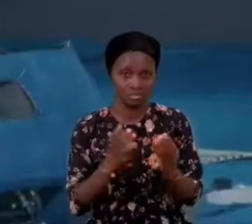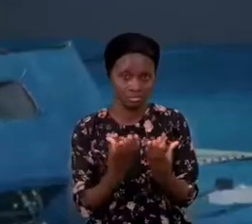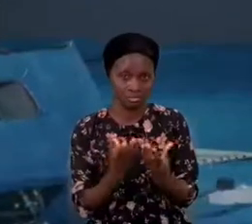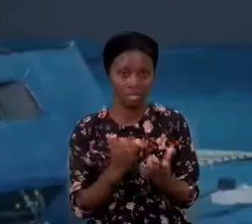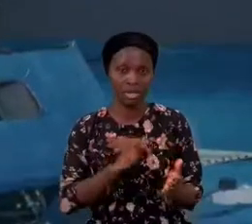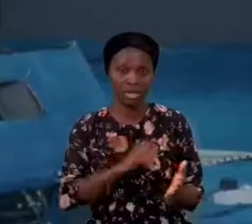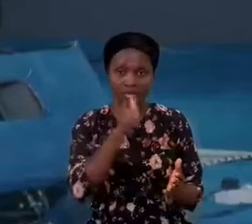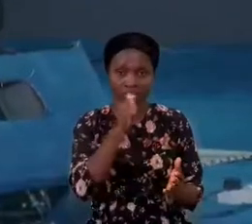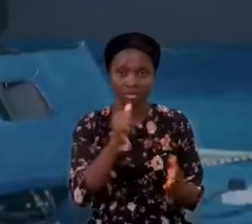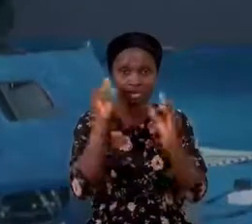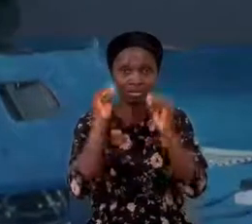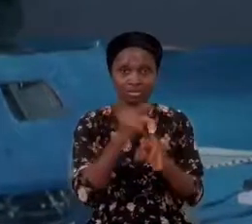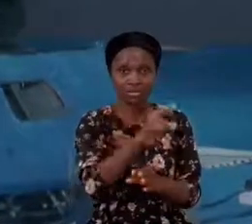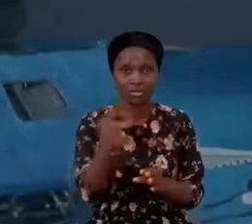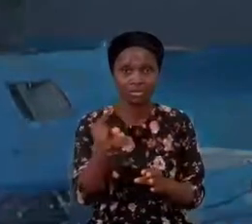unique,